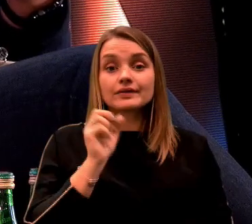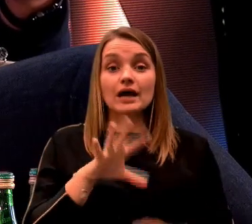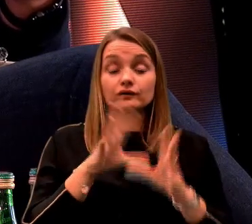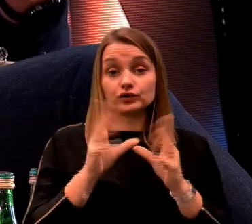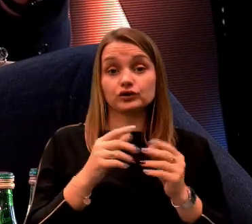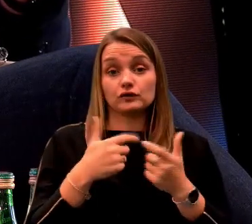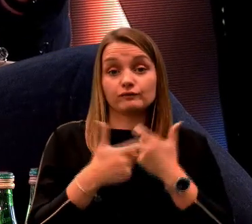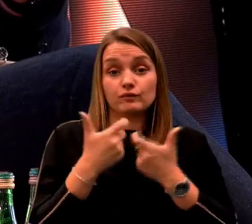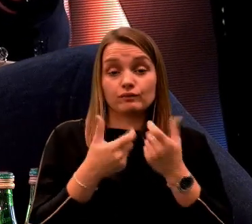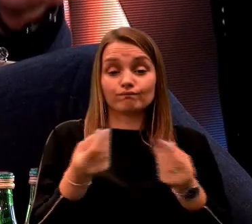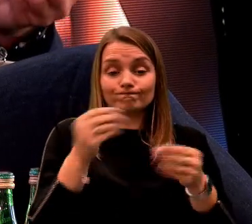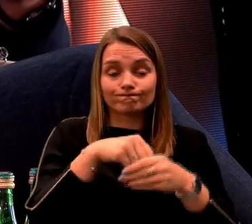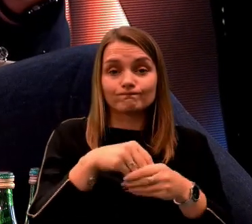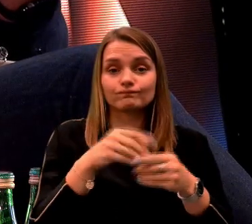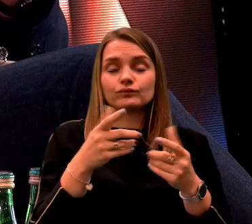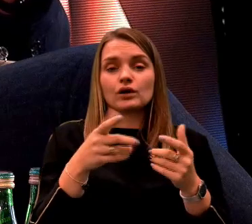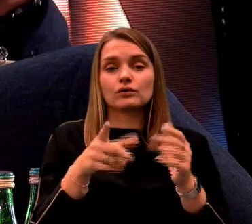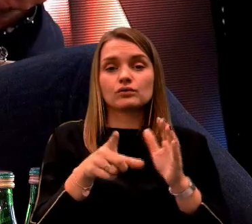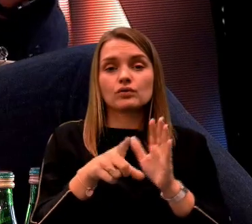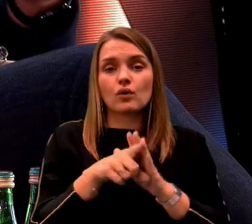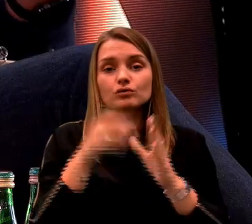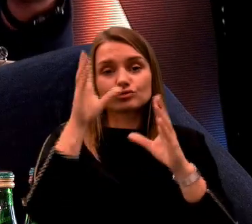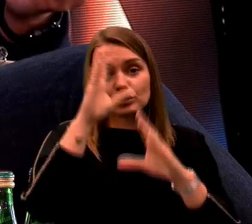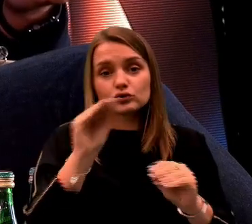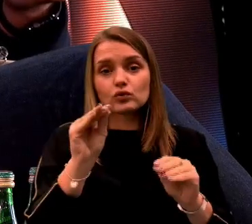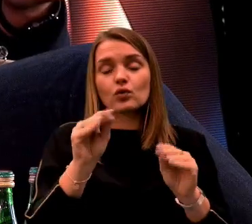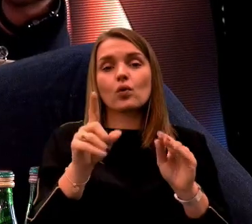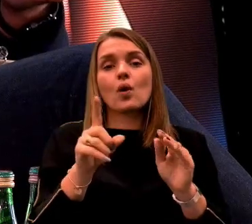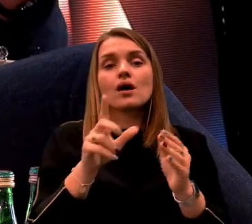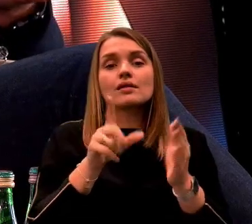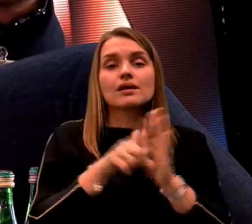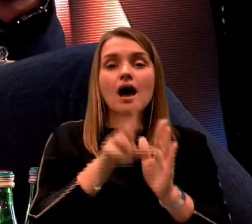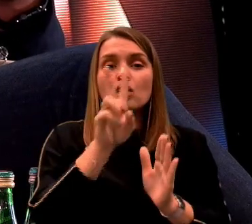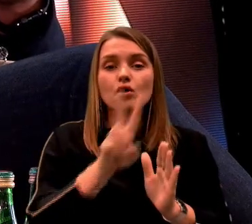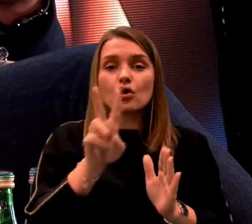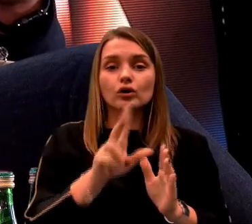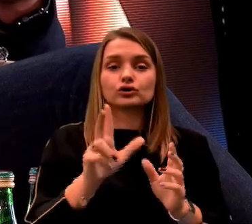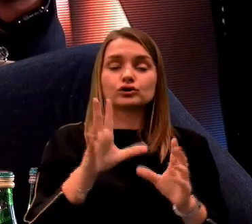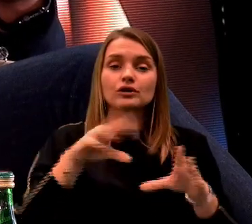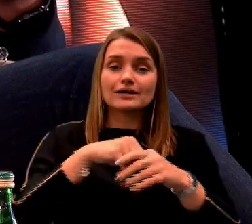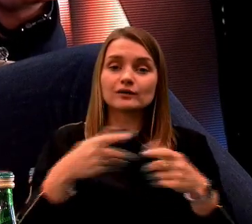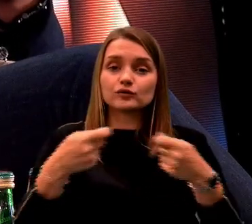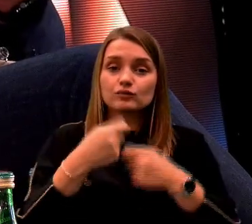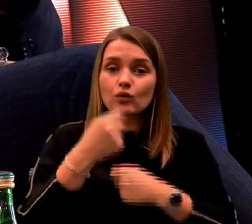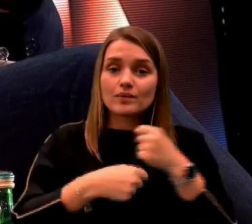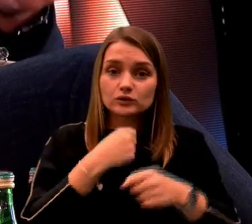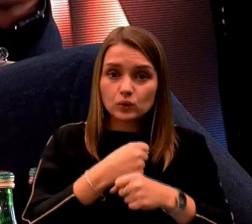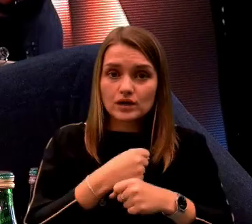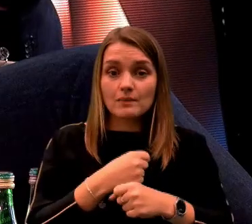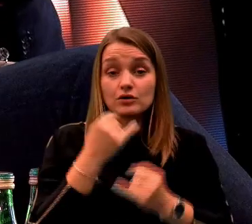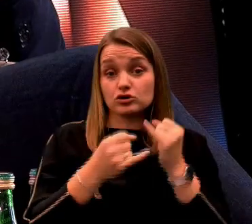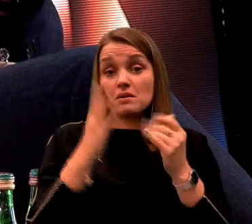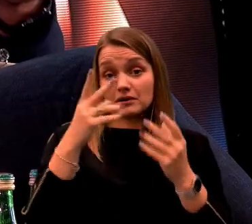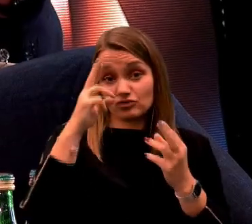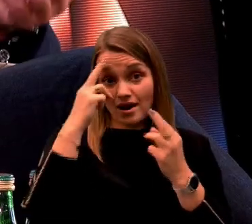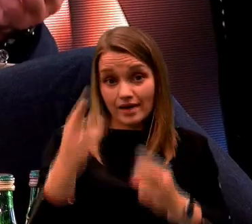pewnego wymiaru szacunku dla kogoś, z kim pracuję, i to jest podstawowa sprawa. Jeżeli my rzeczywiście będziemy respektowali